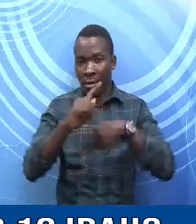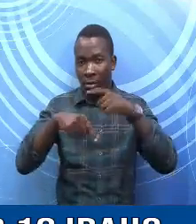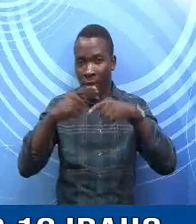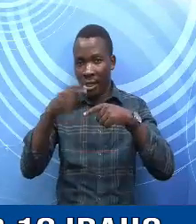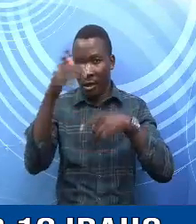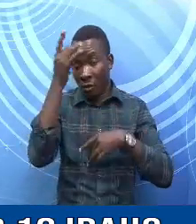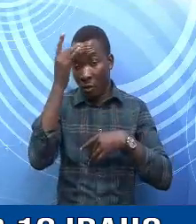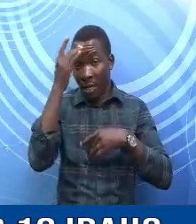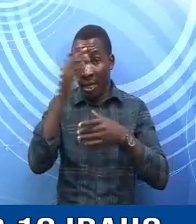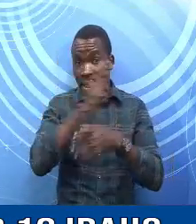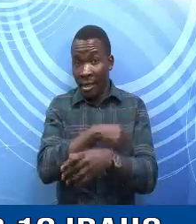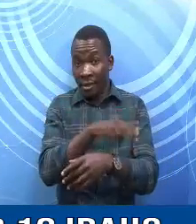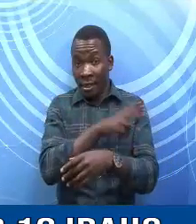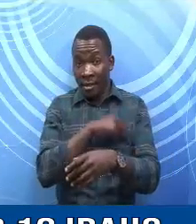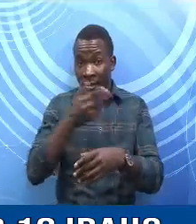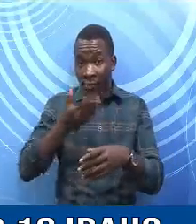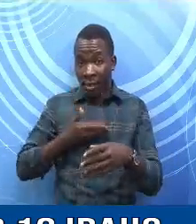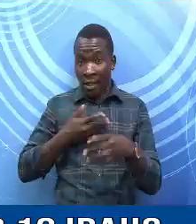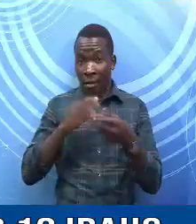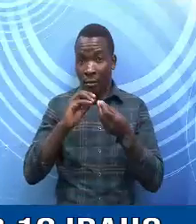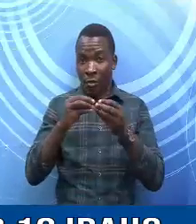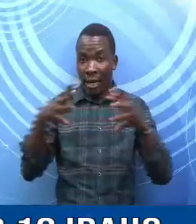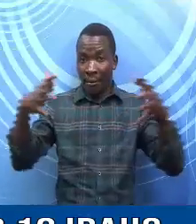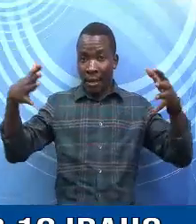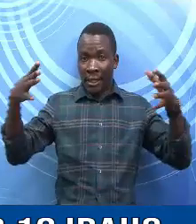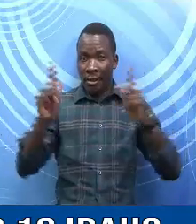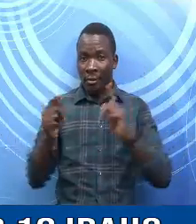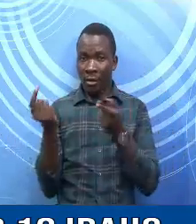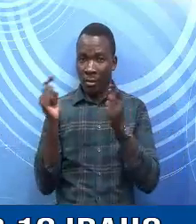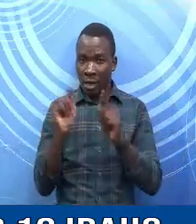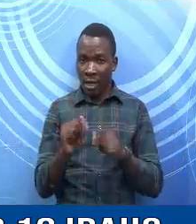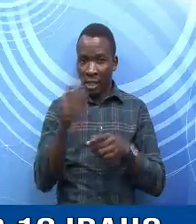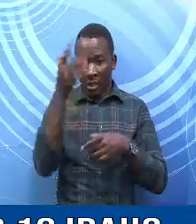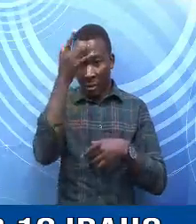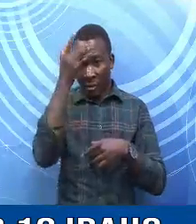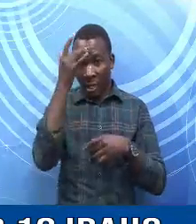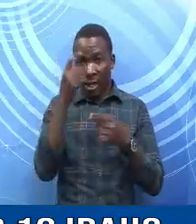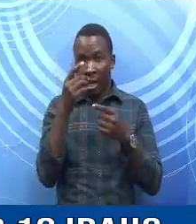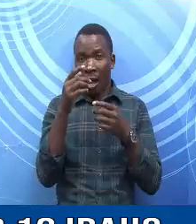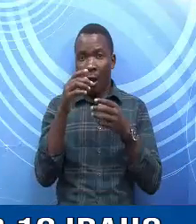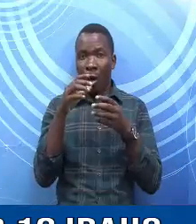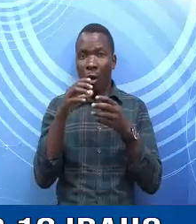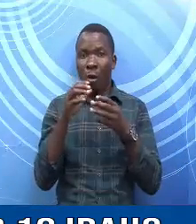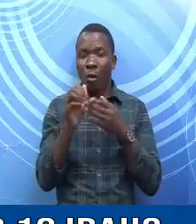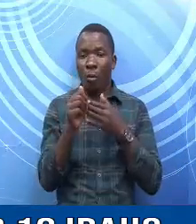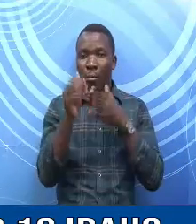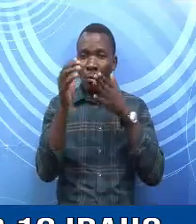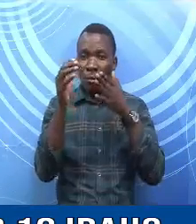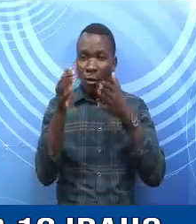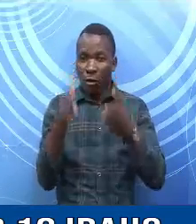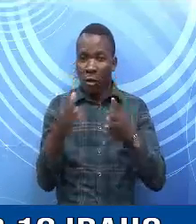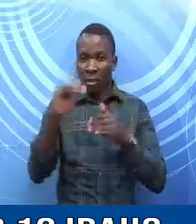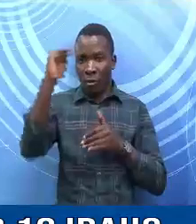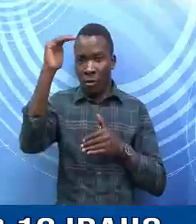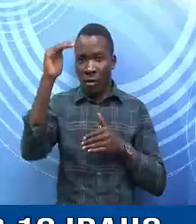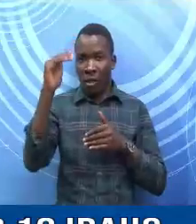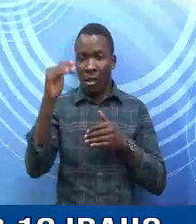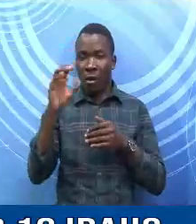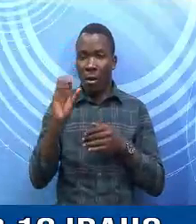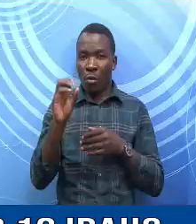bikaba byaragize umubare munini w'ababigana bavuga ko barwaye umusongo. Umuyobozi mukuru w'ishami ry'umuryango w'abibumbye ryita ku buzima, Dr. Tedros